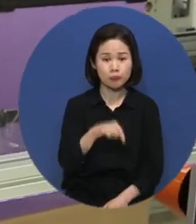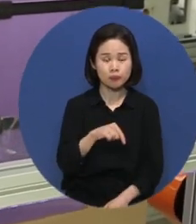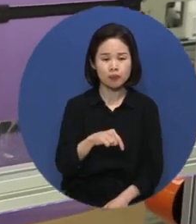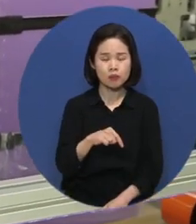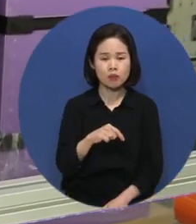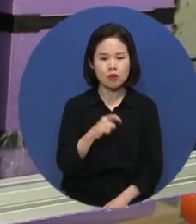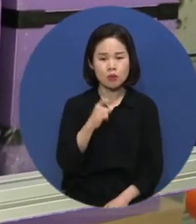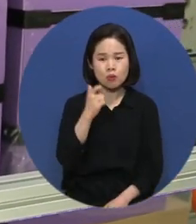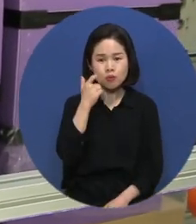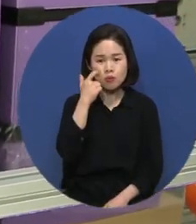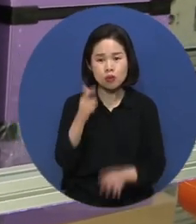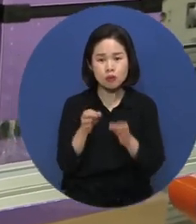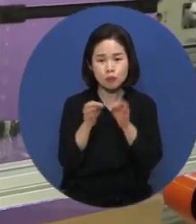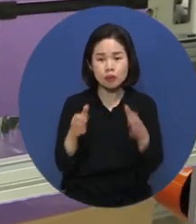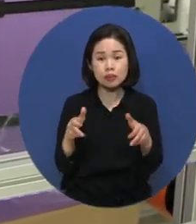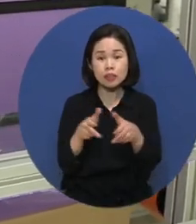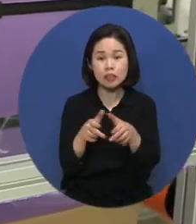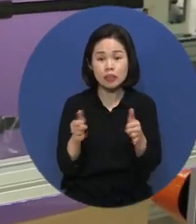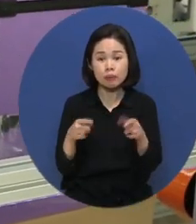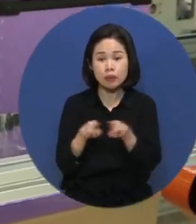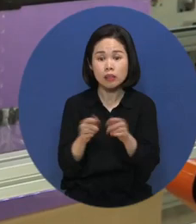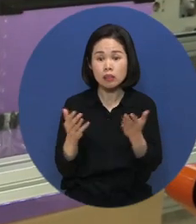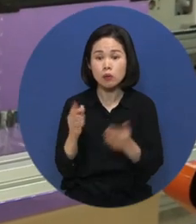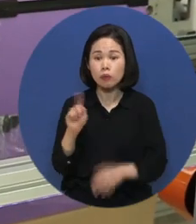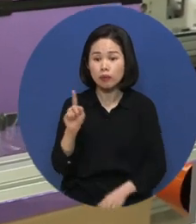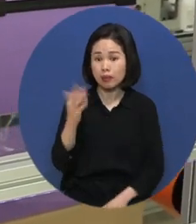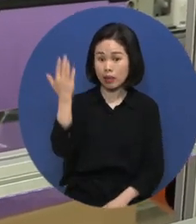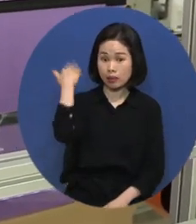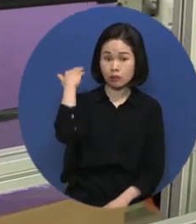한 6개월 정도 같이 일해 보시니까 어떠세요? 뭐 예전에는 뭐